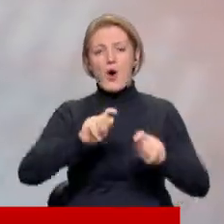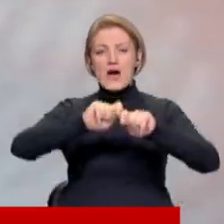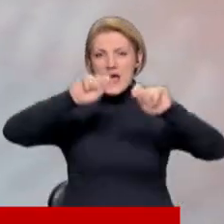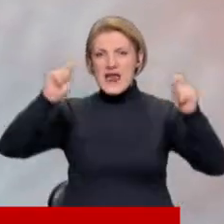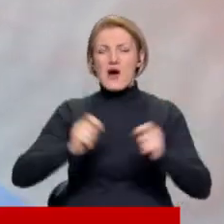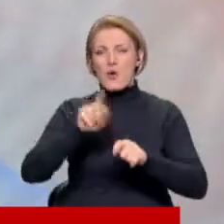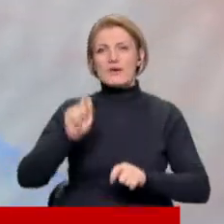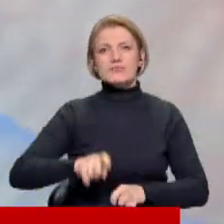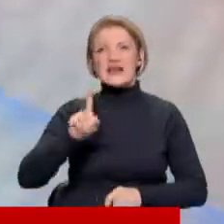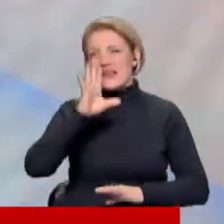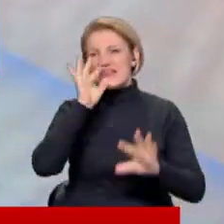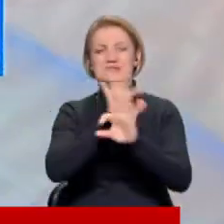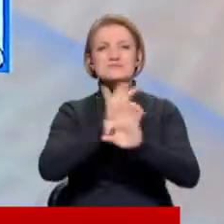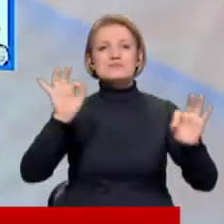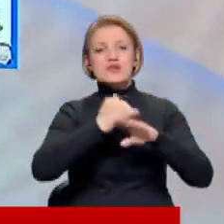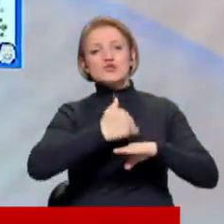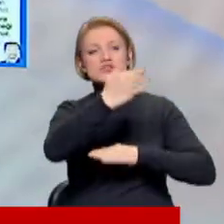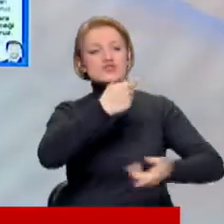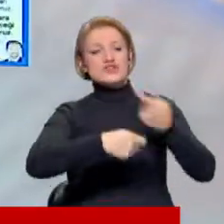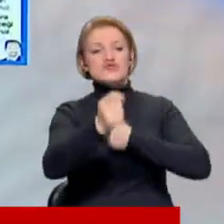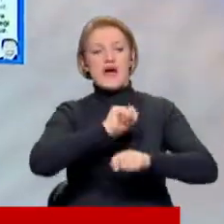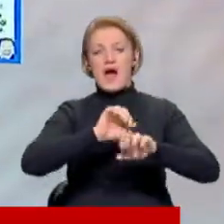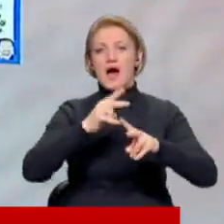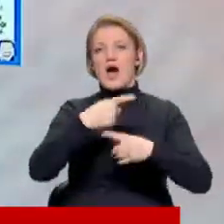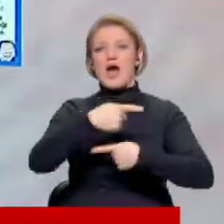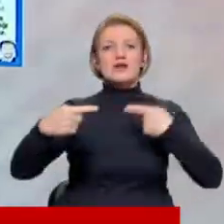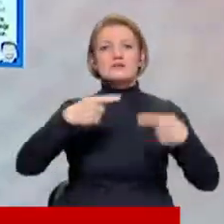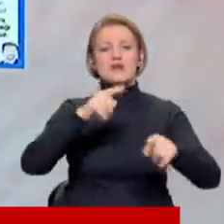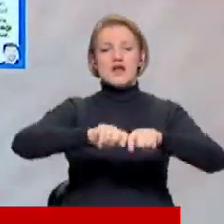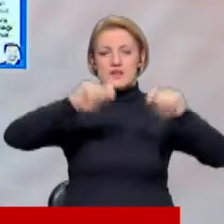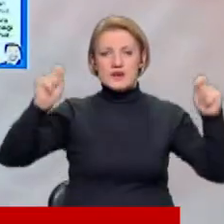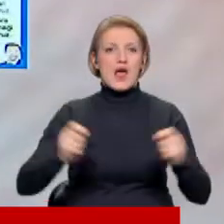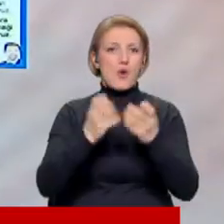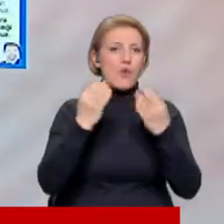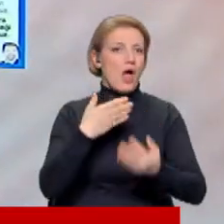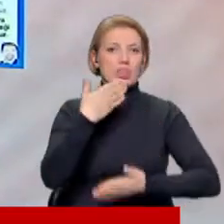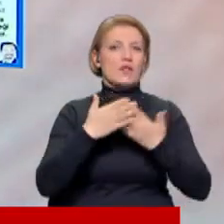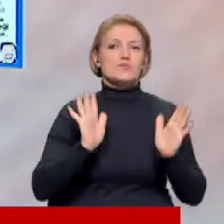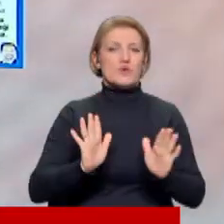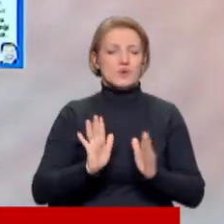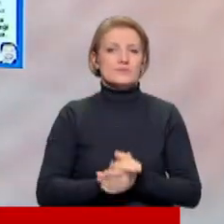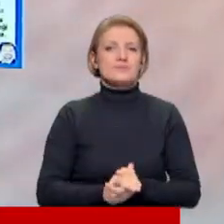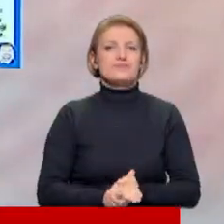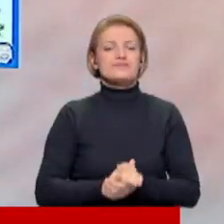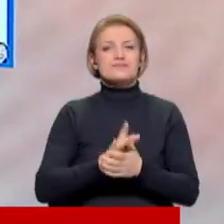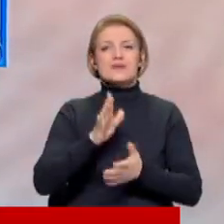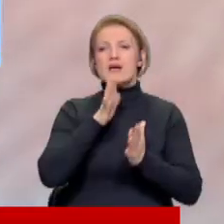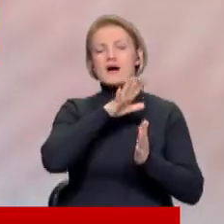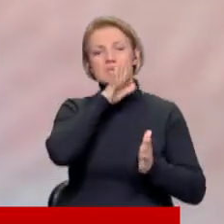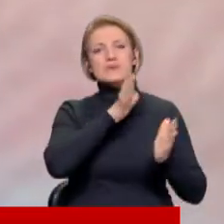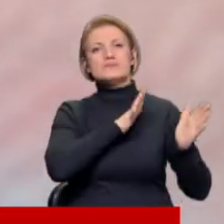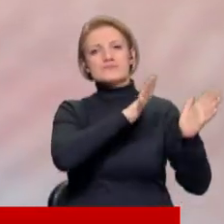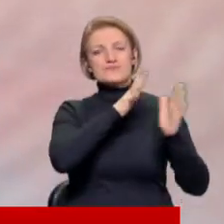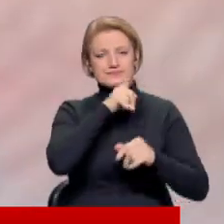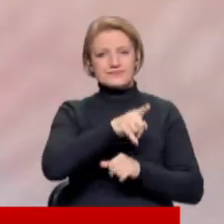rekor kırılırken kimse Dış ticaret açığının da rekor kırdığından söz etmiyor sözü oraya gelmiyor ithalatta